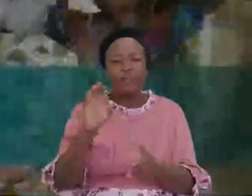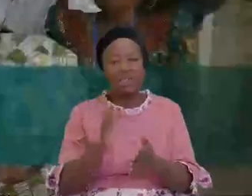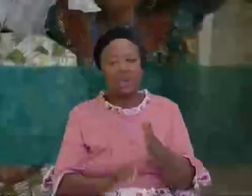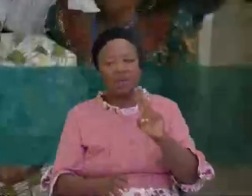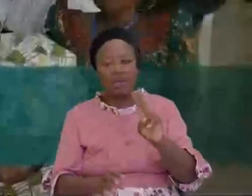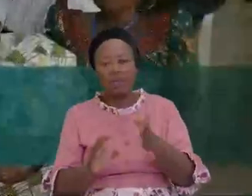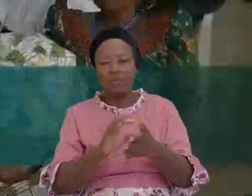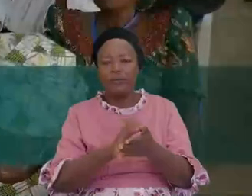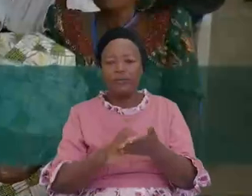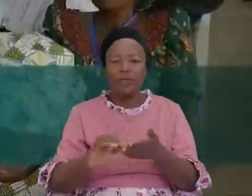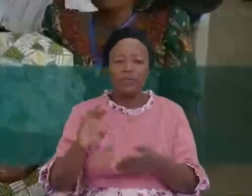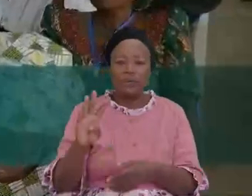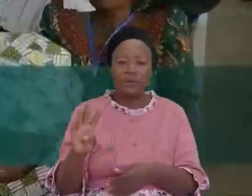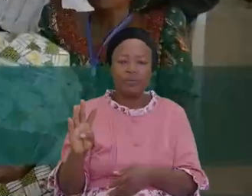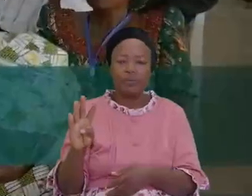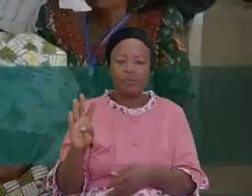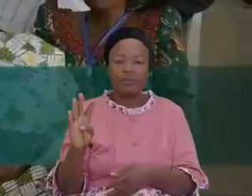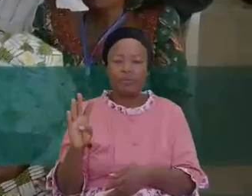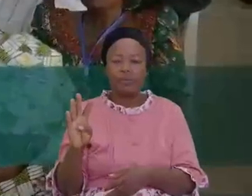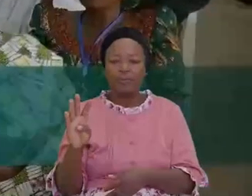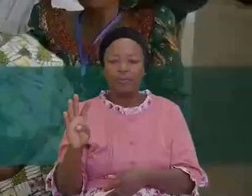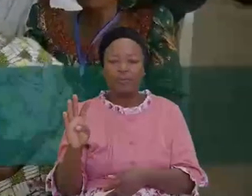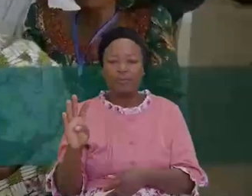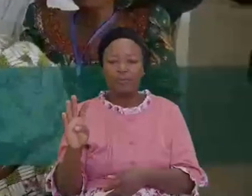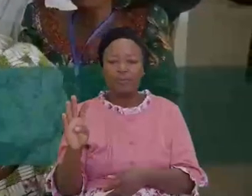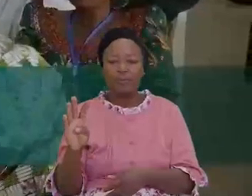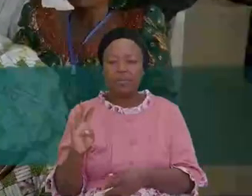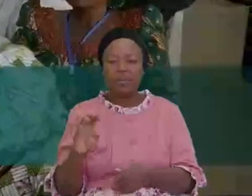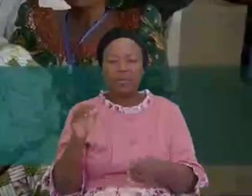En 1 Corinthiens chapitre 2, le verset 4.